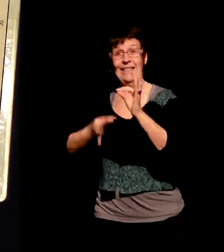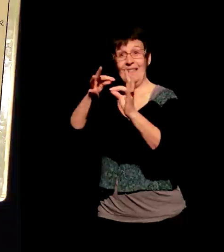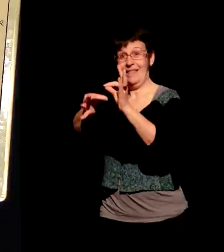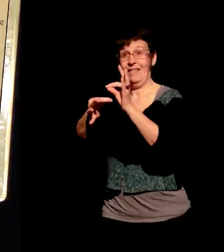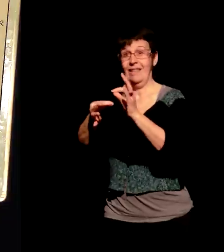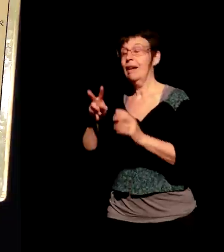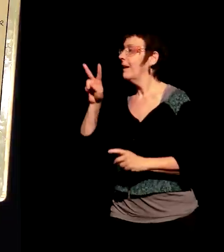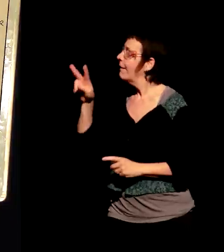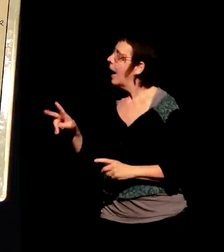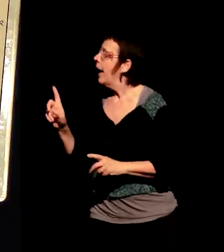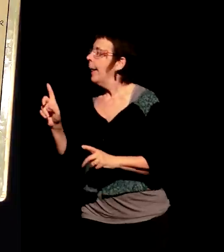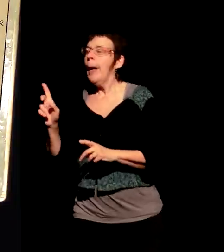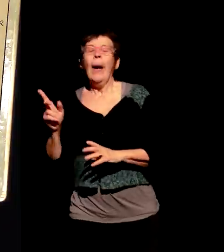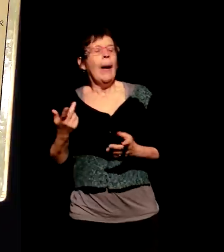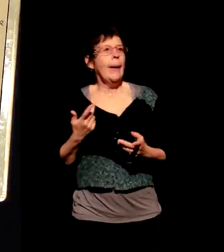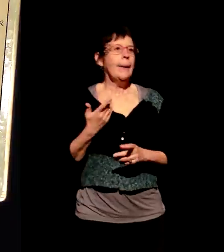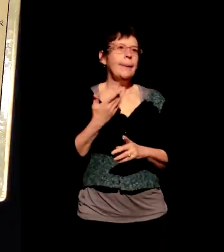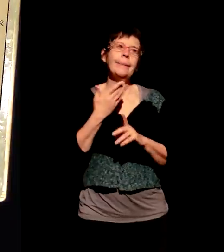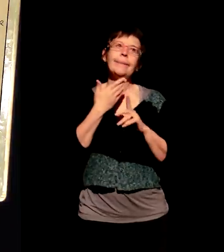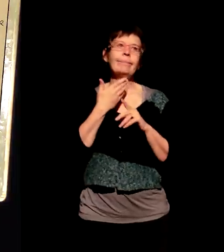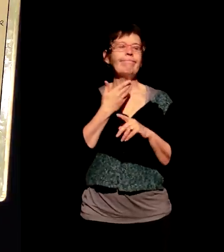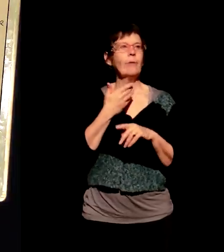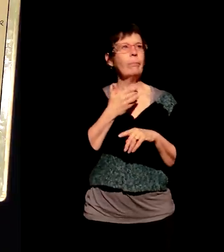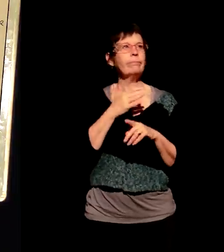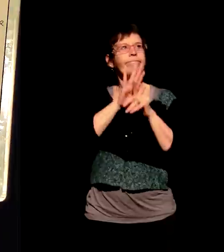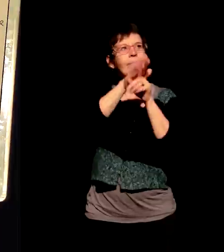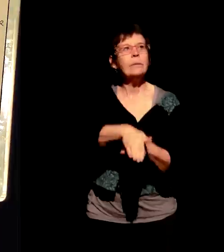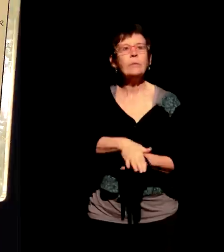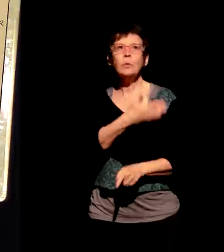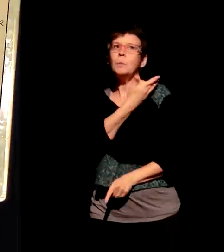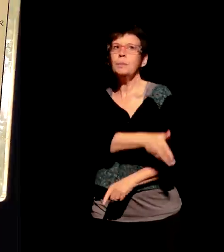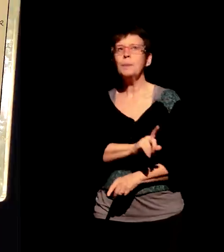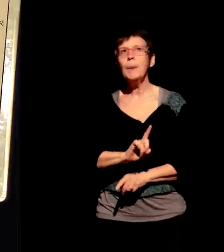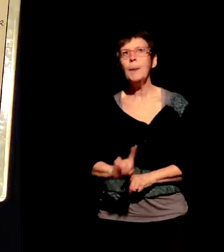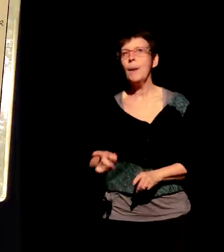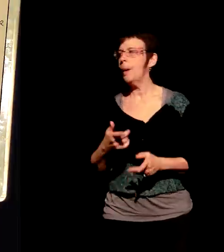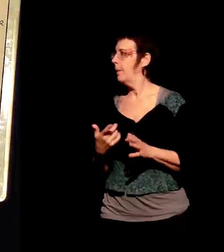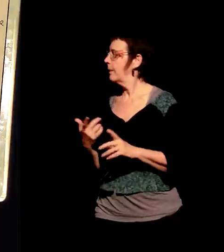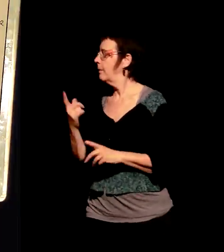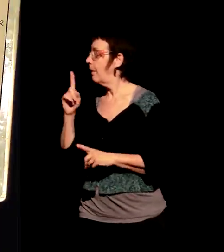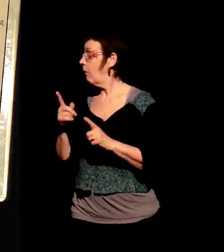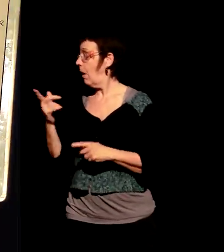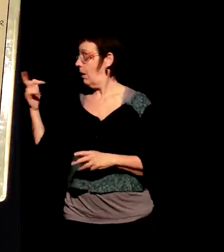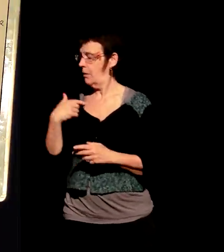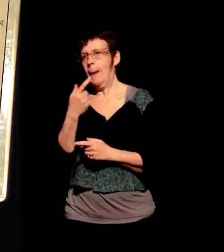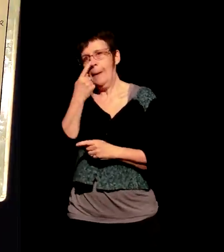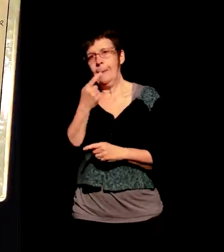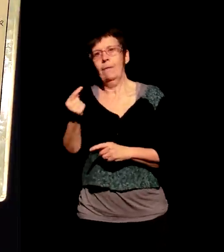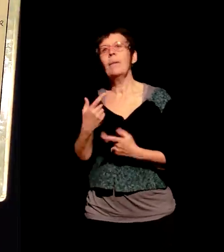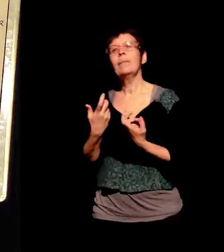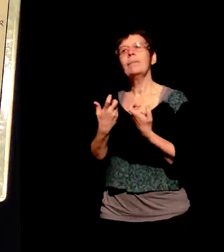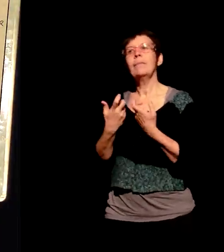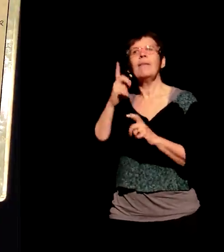une discrimination, enfin... Ça le justifie, en tout cas même, des fois ça la nie ou ça l'invisibilise. Il y a Christine